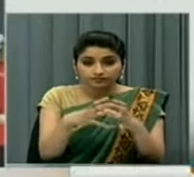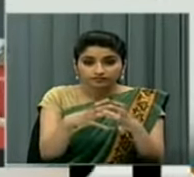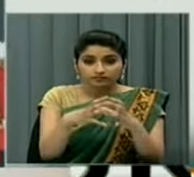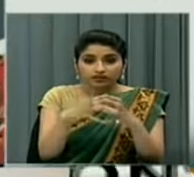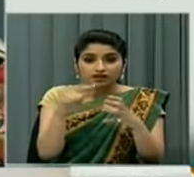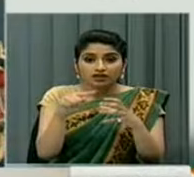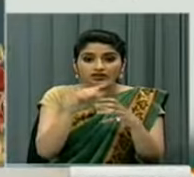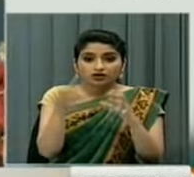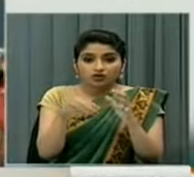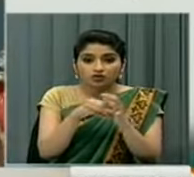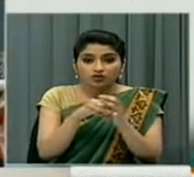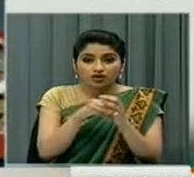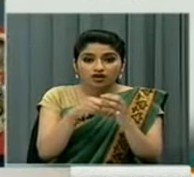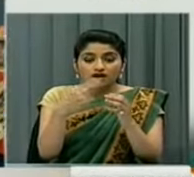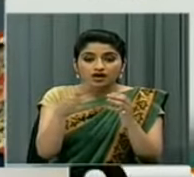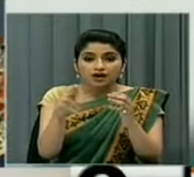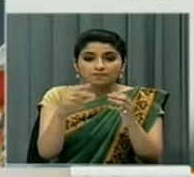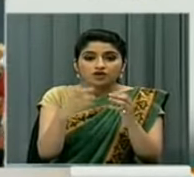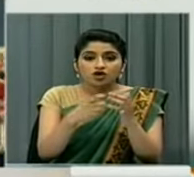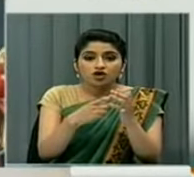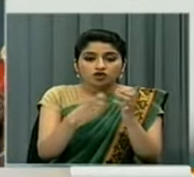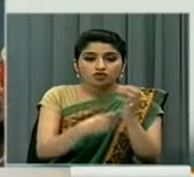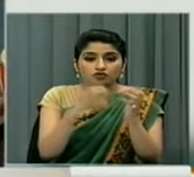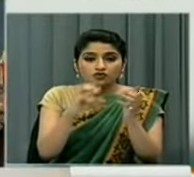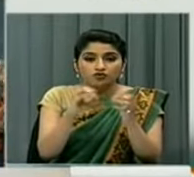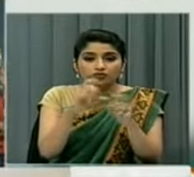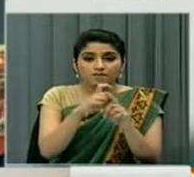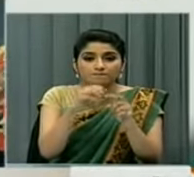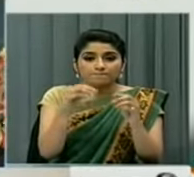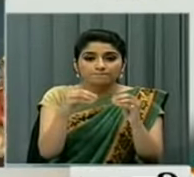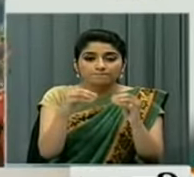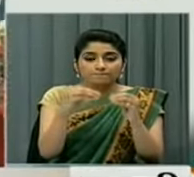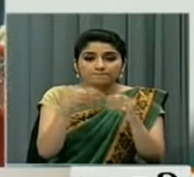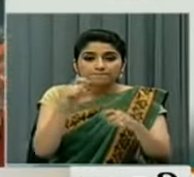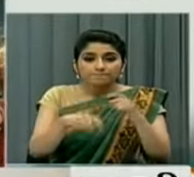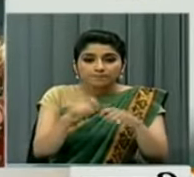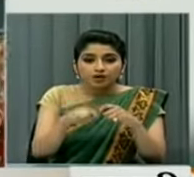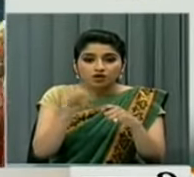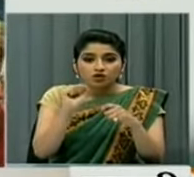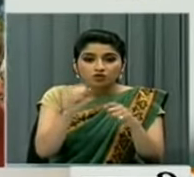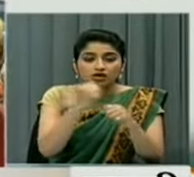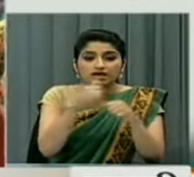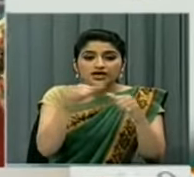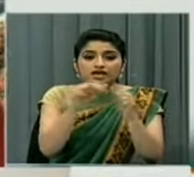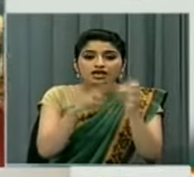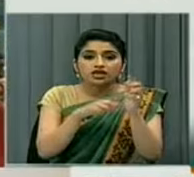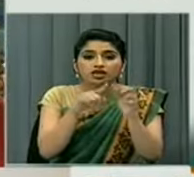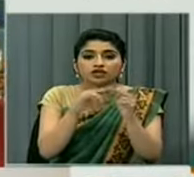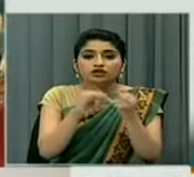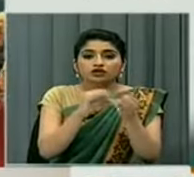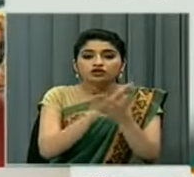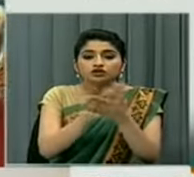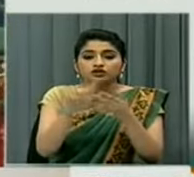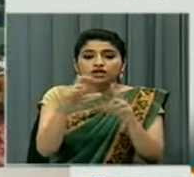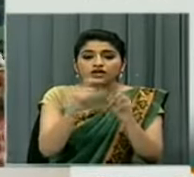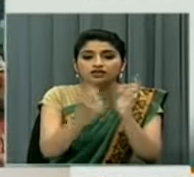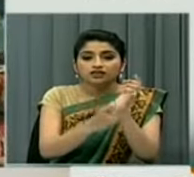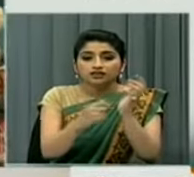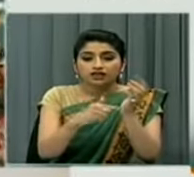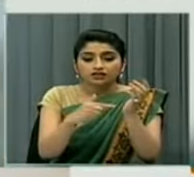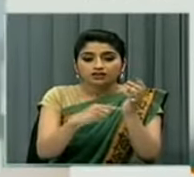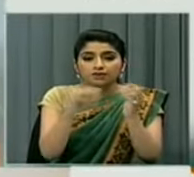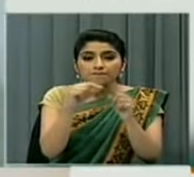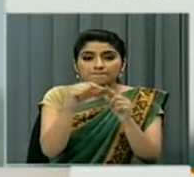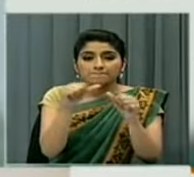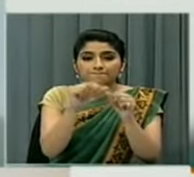The सशस्त्र सीमा बल ब्रास बैंड इन कमांड इंस्पेक्टर गणेश दत्त पांडे एंड द